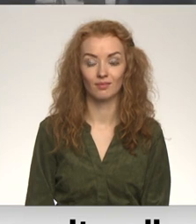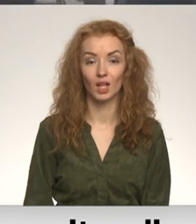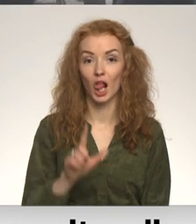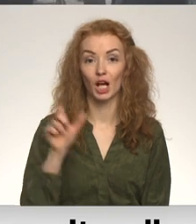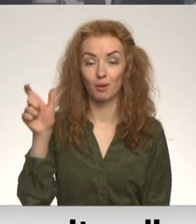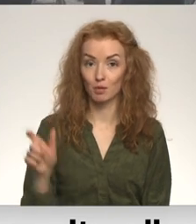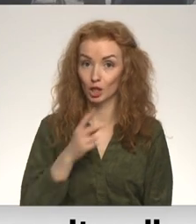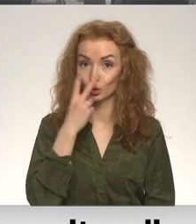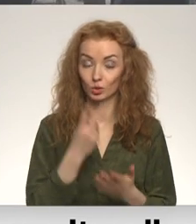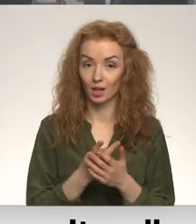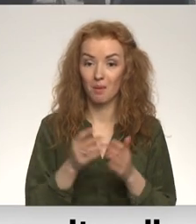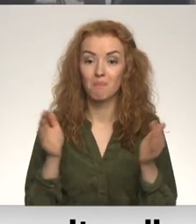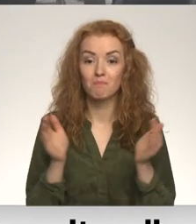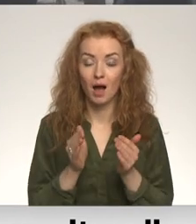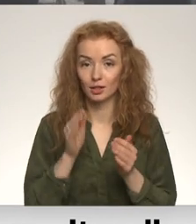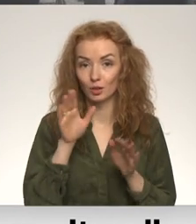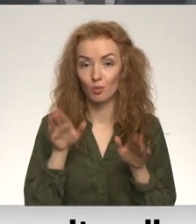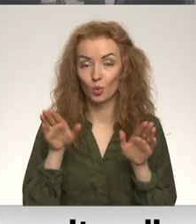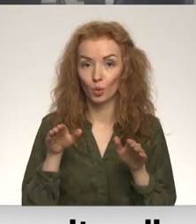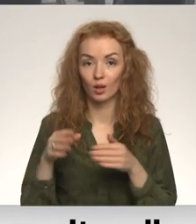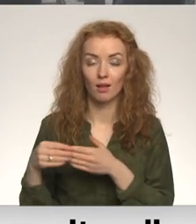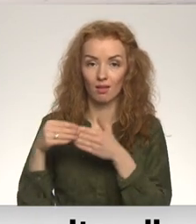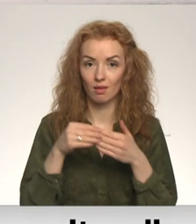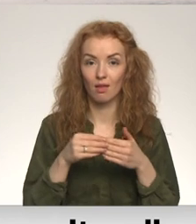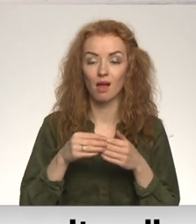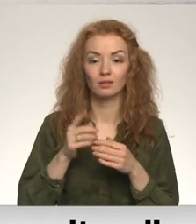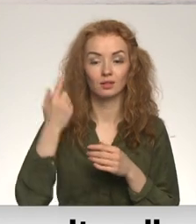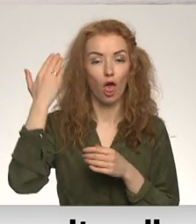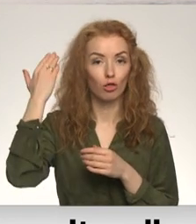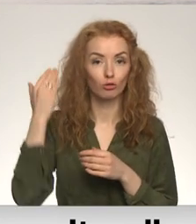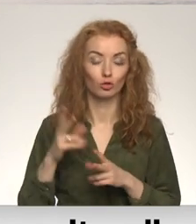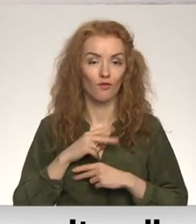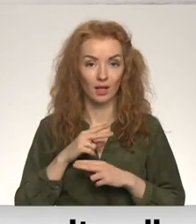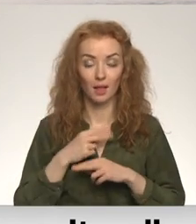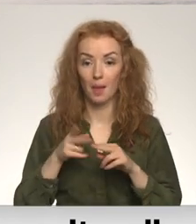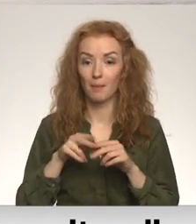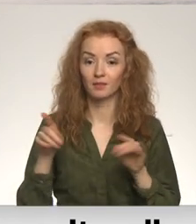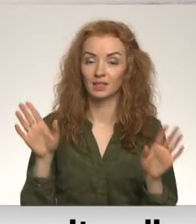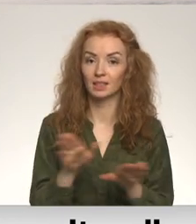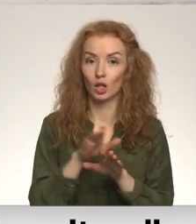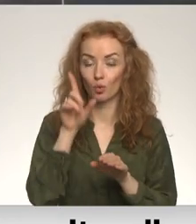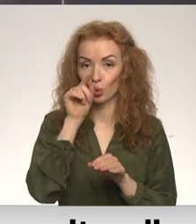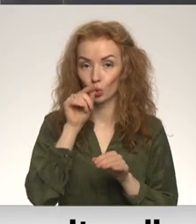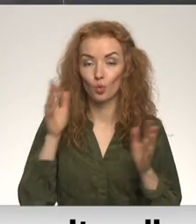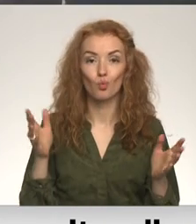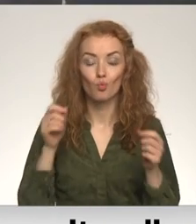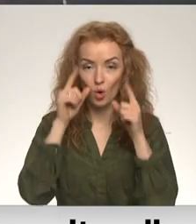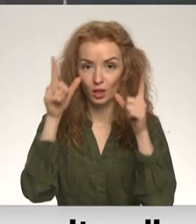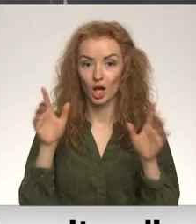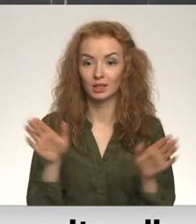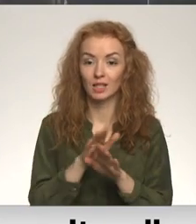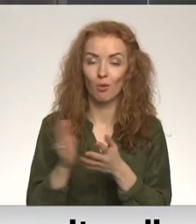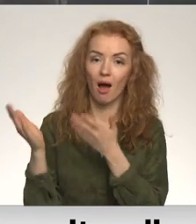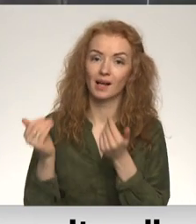Lībieši uzskata, ka mazie putni nes senču dvēseles un padomu, tāpēc dziedot putnu modināšanas dziesmu, kas viņus aicina